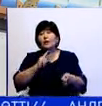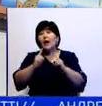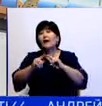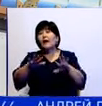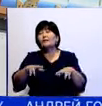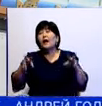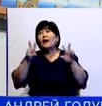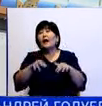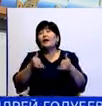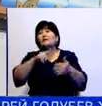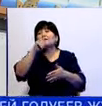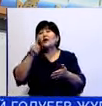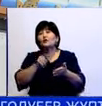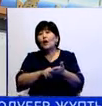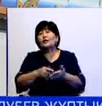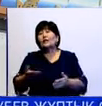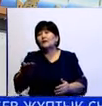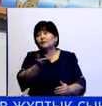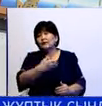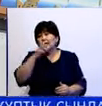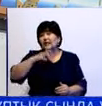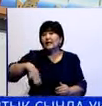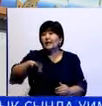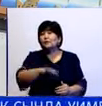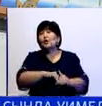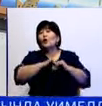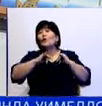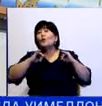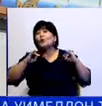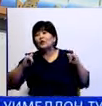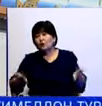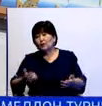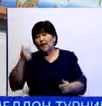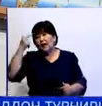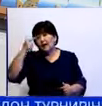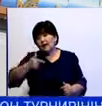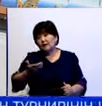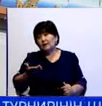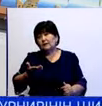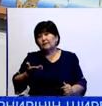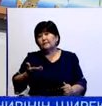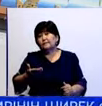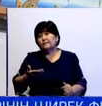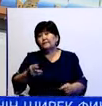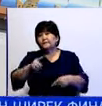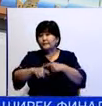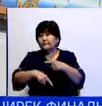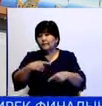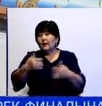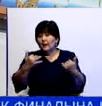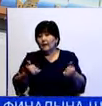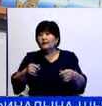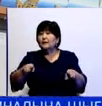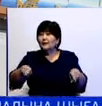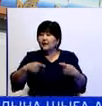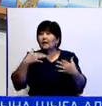конференцияда қарастырып жатқан сұрақтар осы біздің еліміздің өркендеуіне, ғылымдың, айтамыз, біз коммерциализация дейміз қазіргі мысалға,